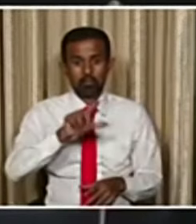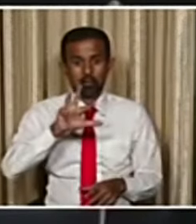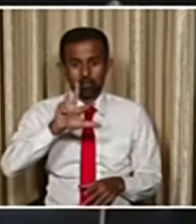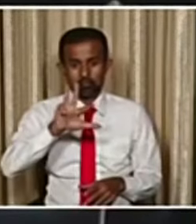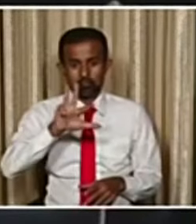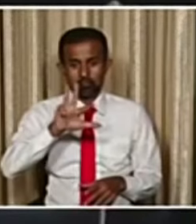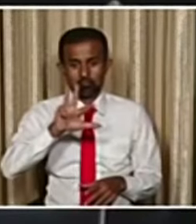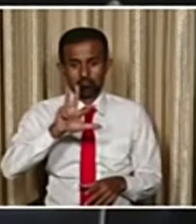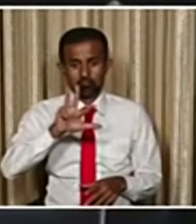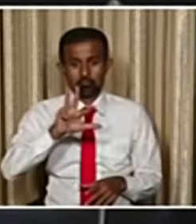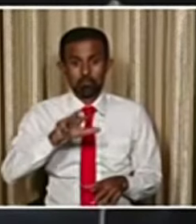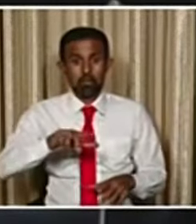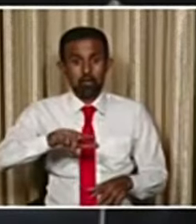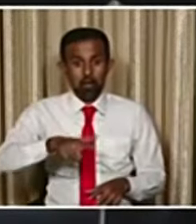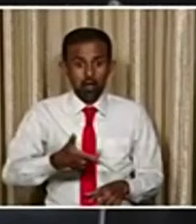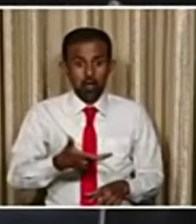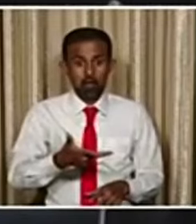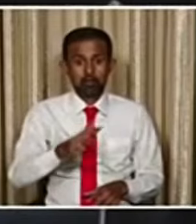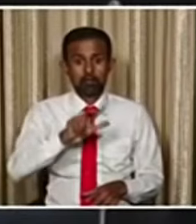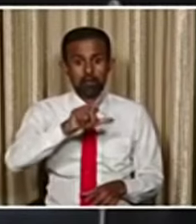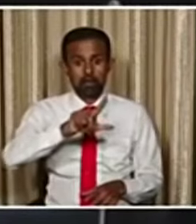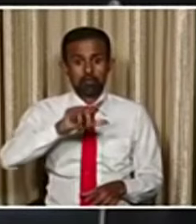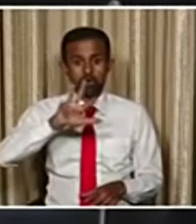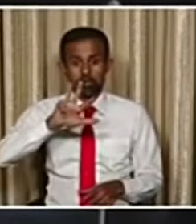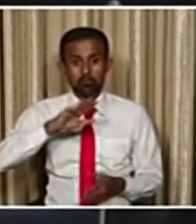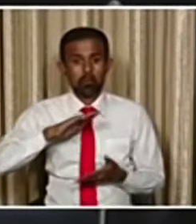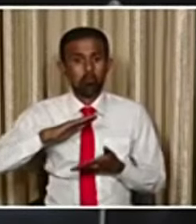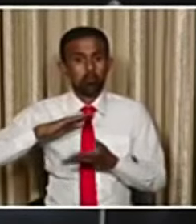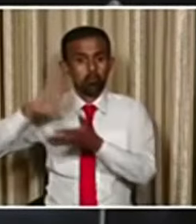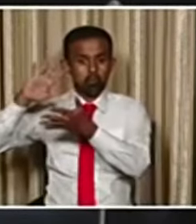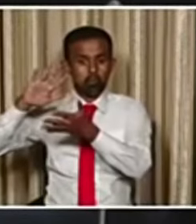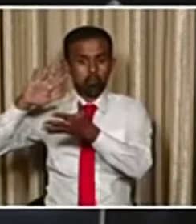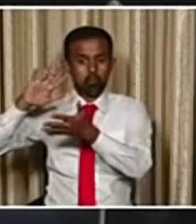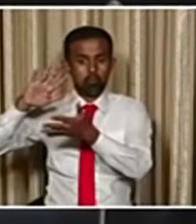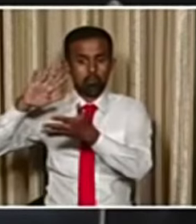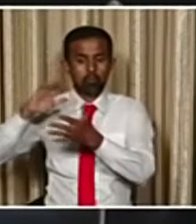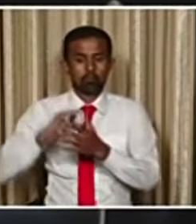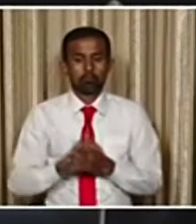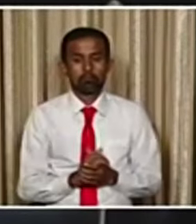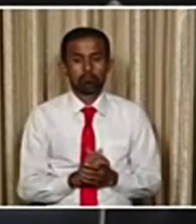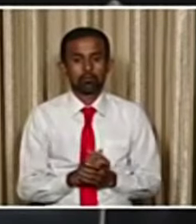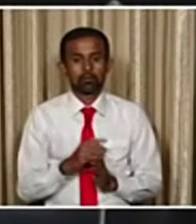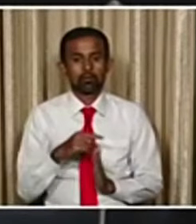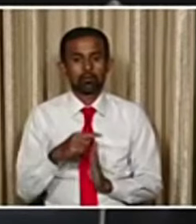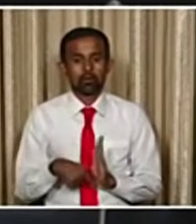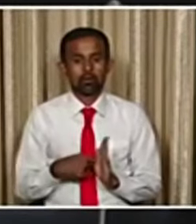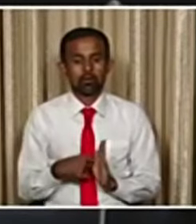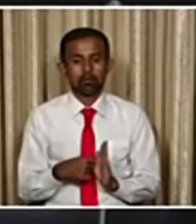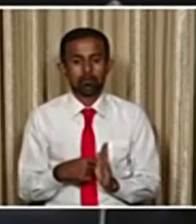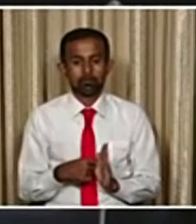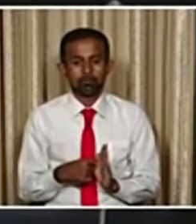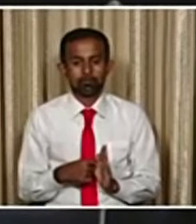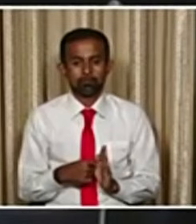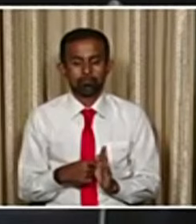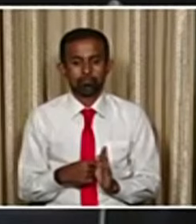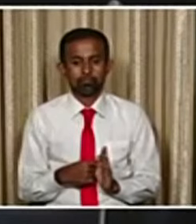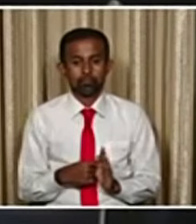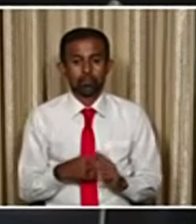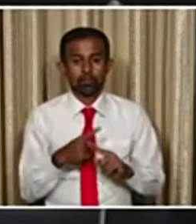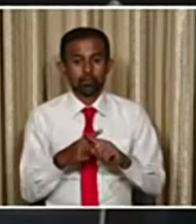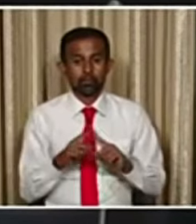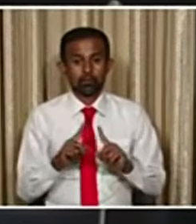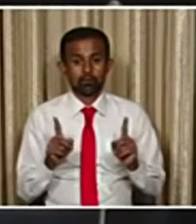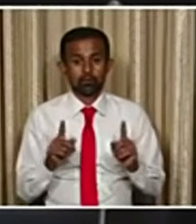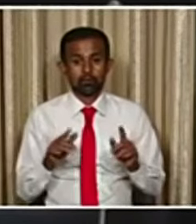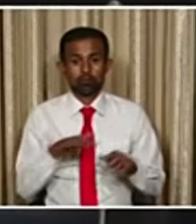879ක් එකක් දෙකක් නෙවෙයි 879ක් අපනයනය කරා. හැබැයි ලංකාව ඒ වගේ